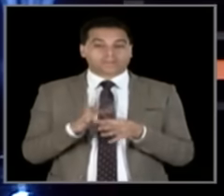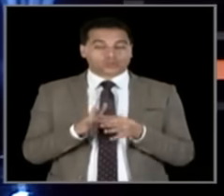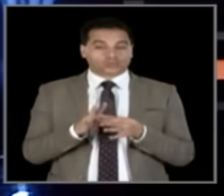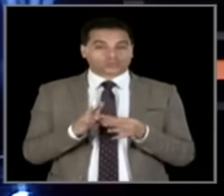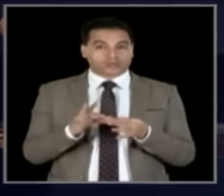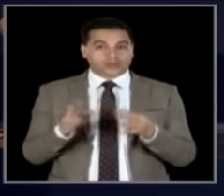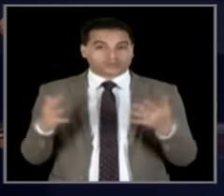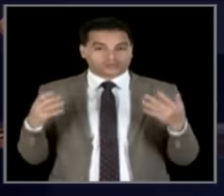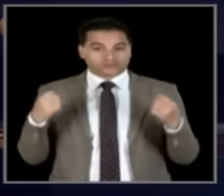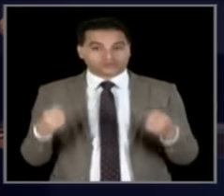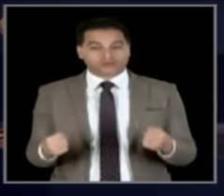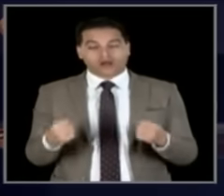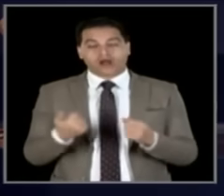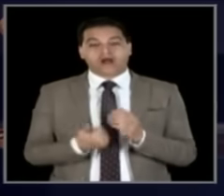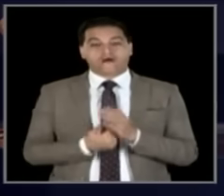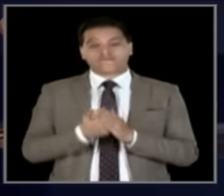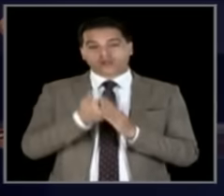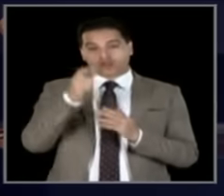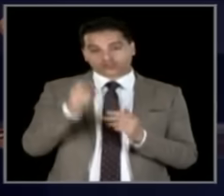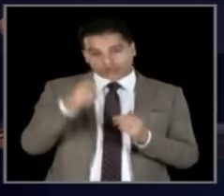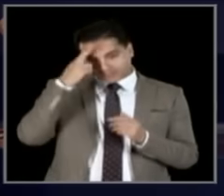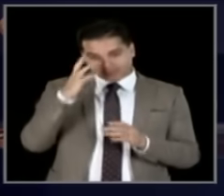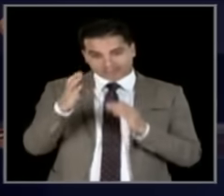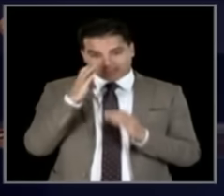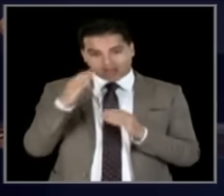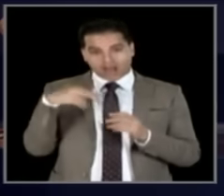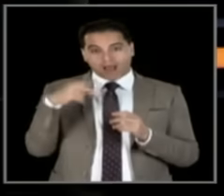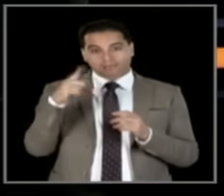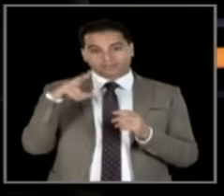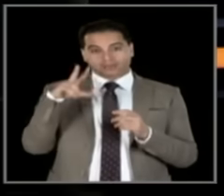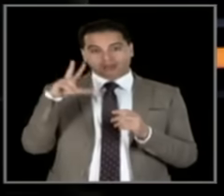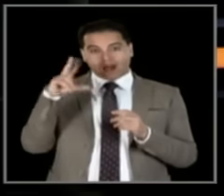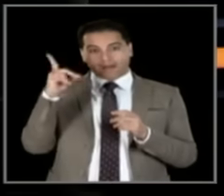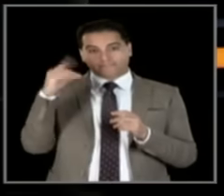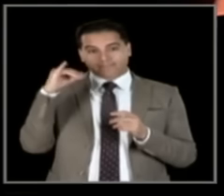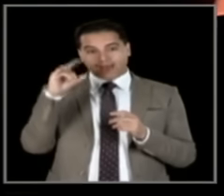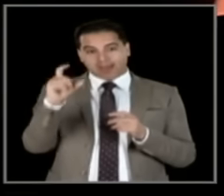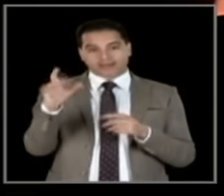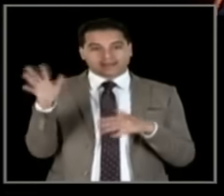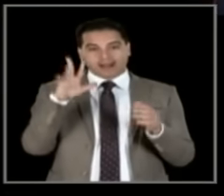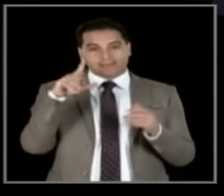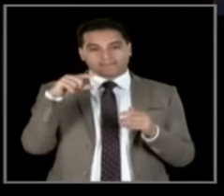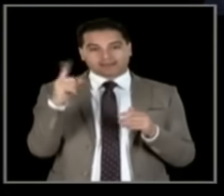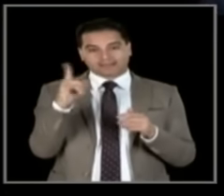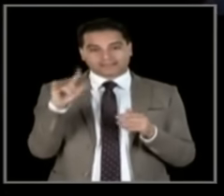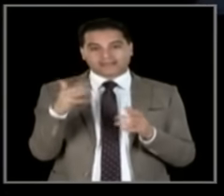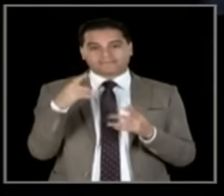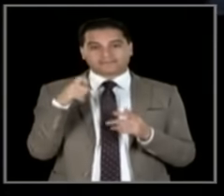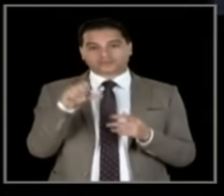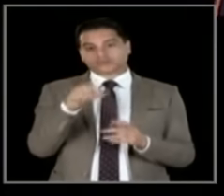جدا. افضل لاعب في ماتش النهاردة عبد الرحمن البدري ب 95 نقطة.